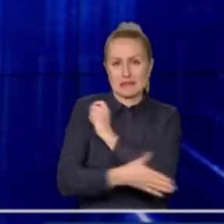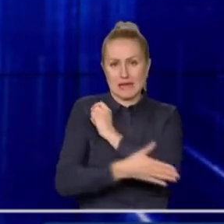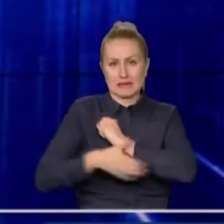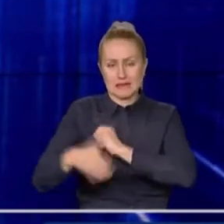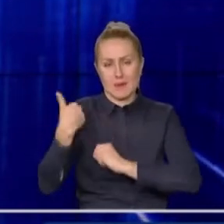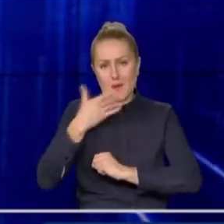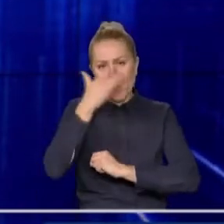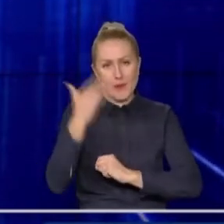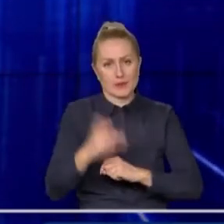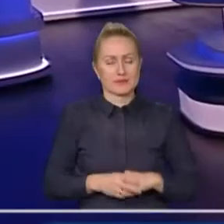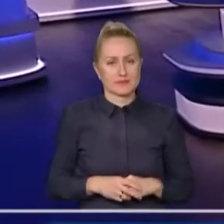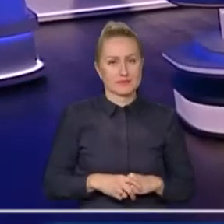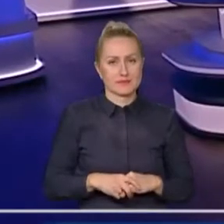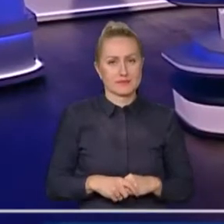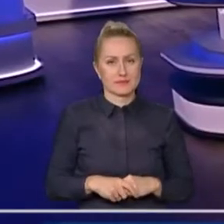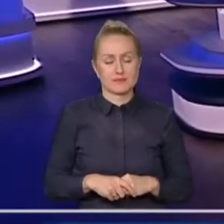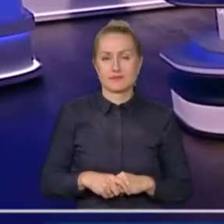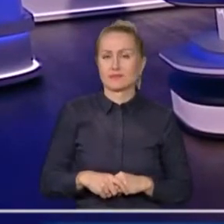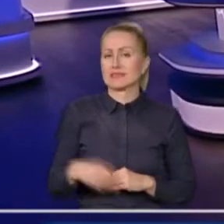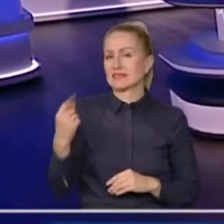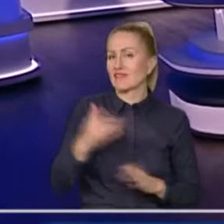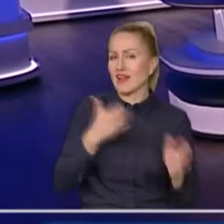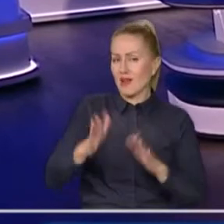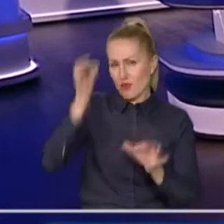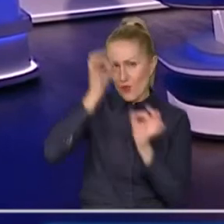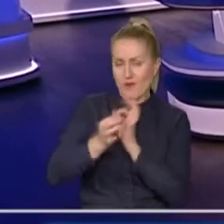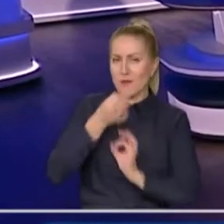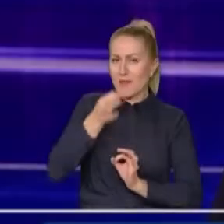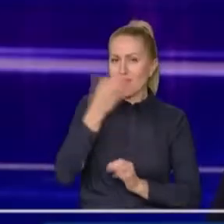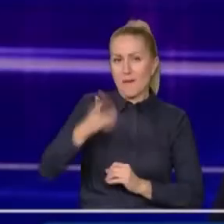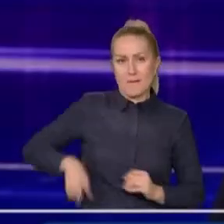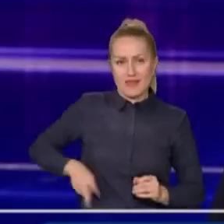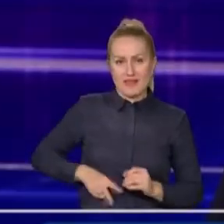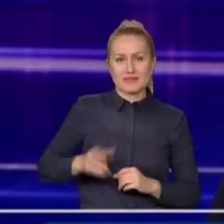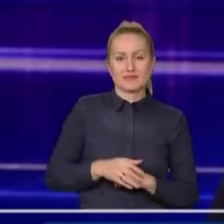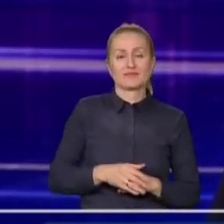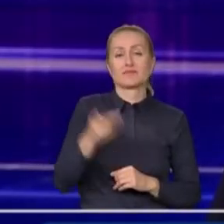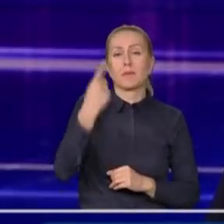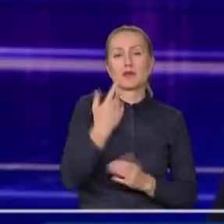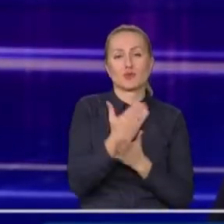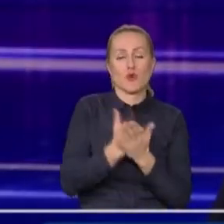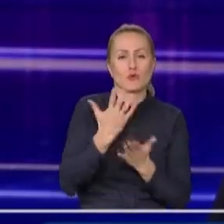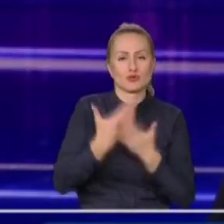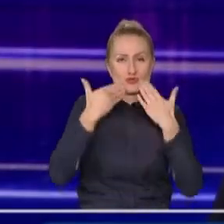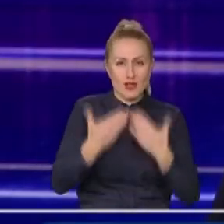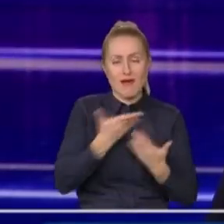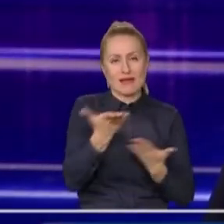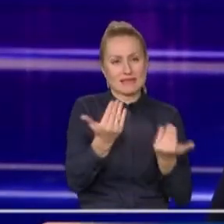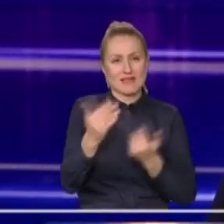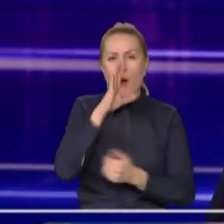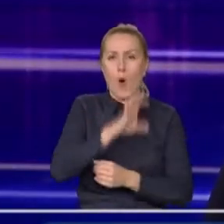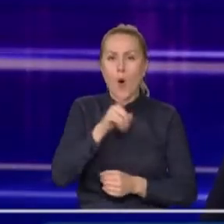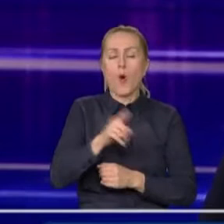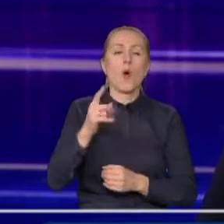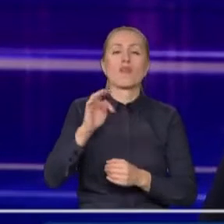przylegającym do granicy naszego państwa. Za chwilę więcej szczegółów i więcej pytań do pana ministra Kamińskiego. Widzę jedynki, dziękuję za uwagę, ale zachęcam do obejrzenia naszej